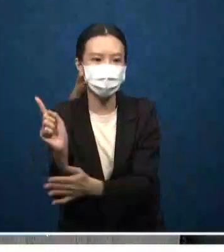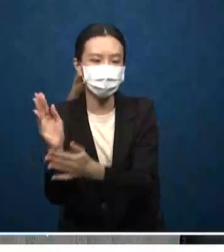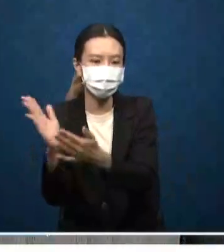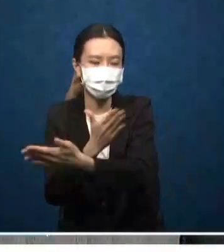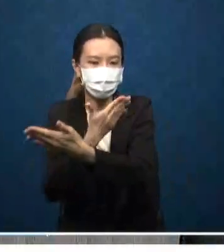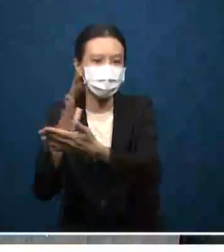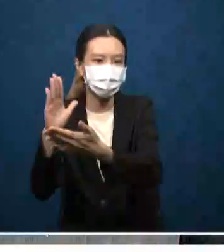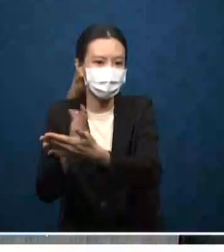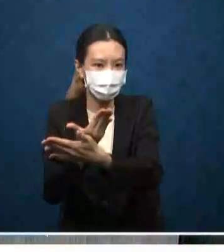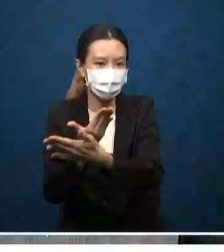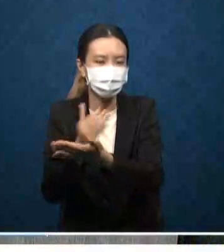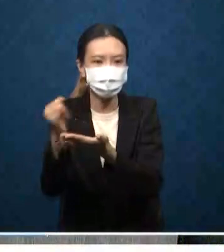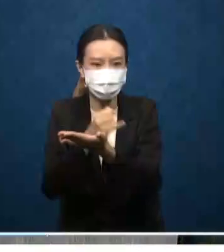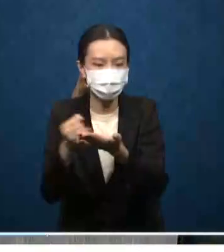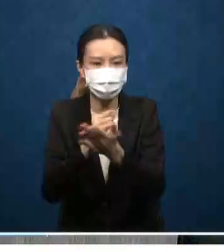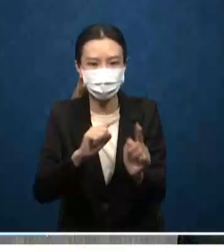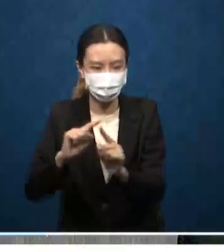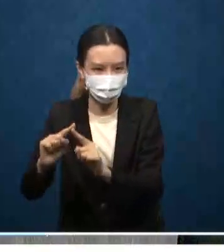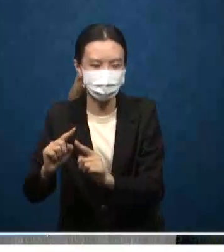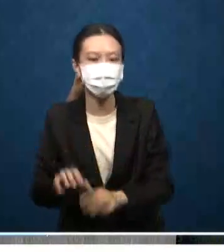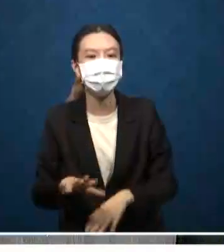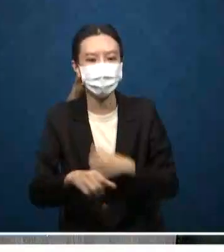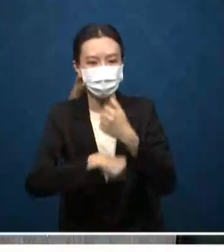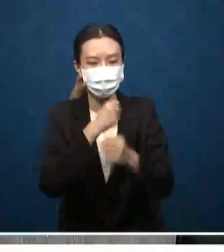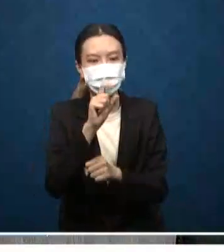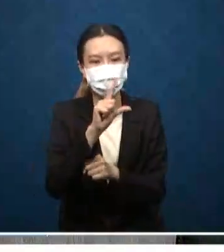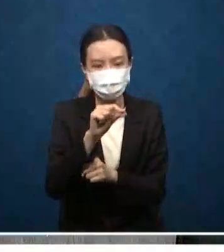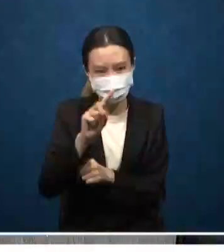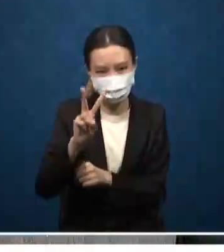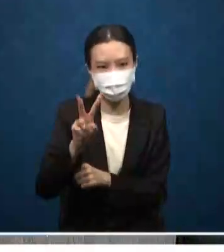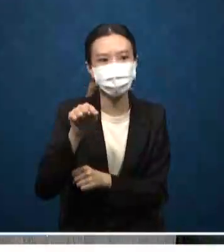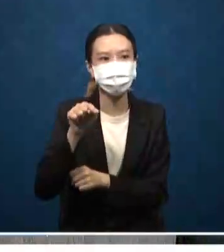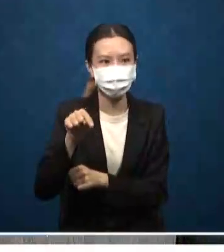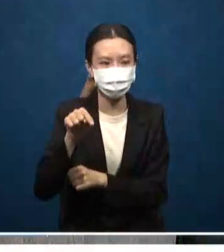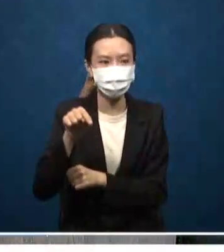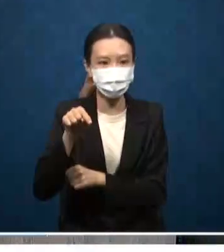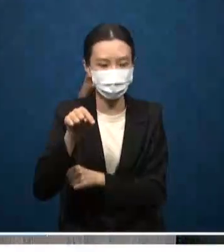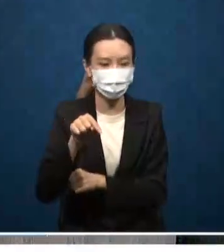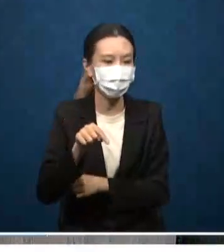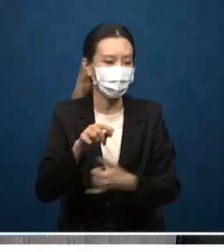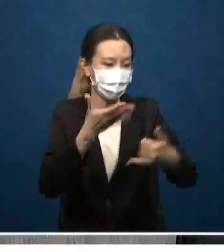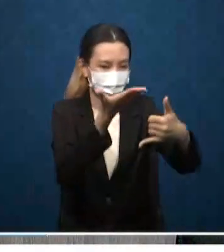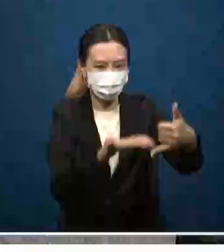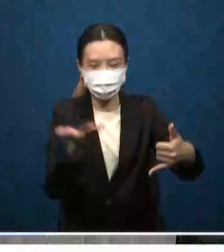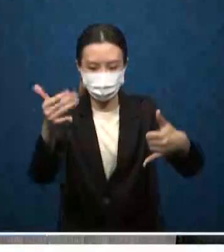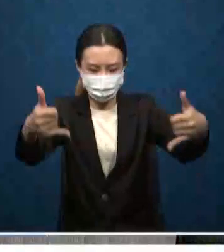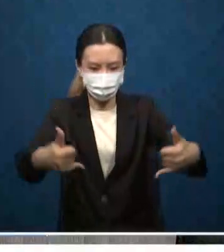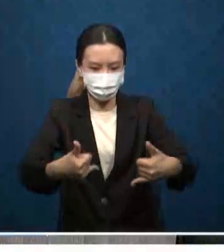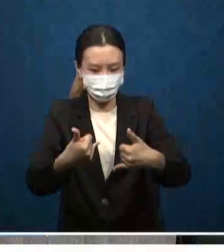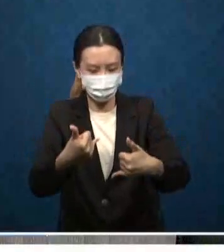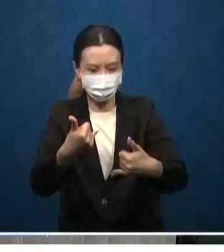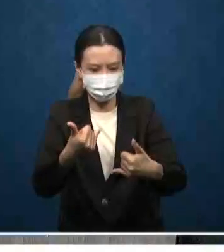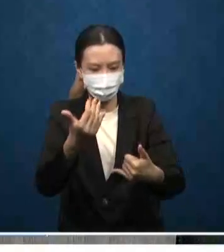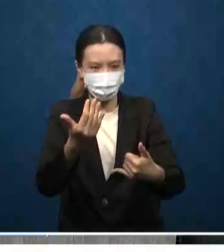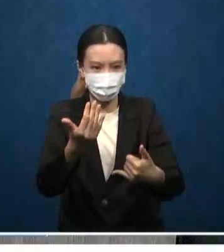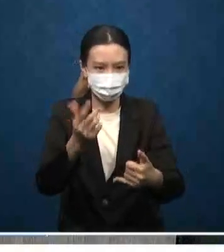บอกว่านักการศึกษาทั้งหลายในศตวรรษที่ 22ที่จะไปถึงนี้ห้ามนำผู้เรียนมาเทียบกันโดยเด็ดขาดหน้าที่ของ